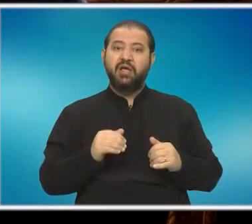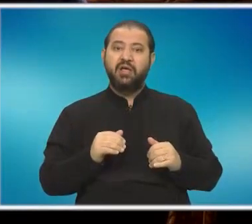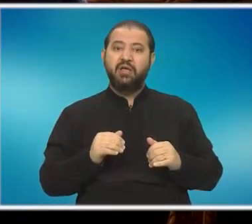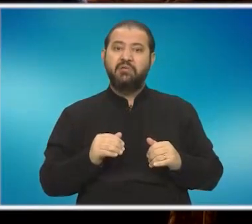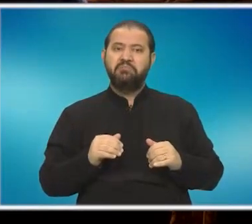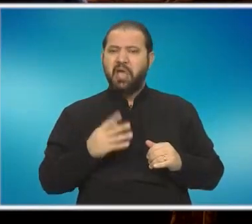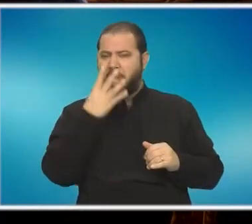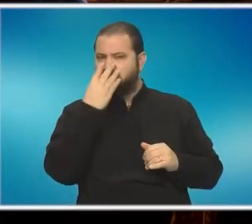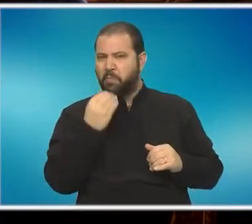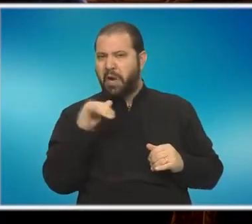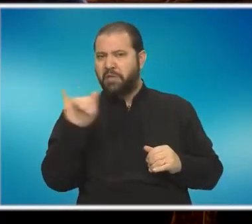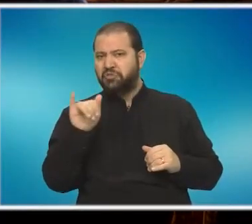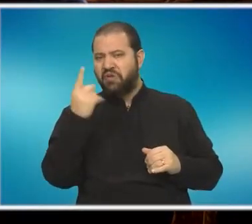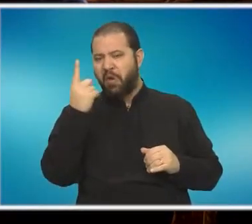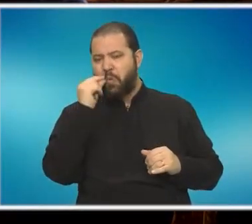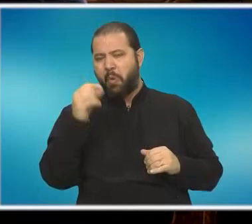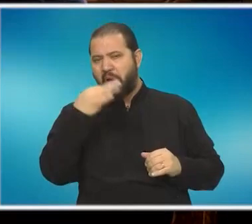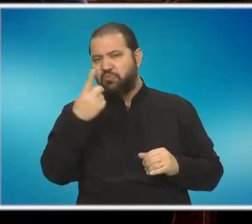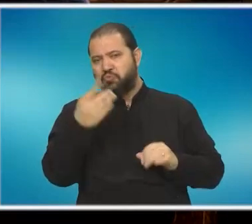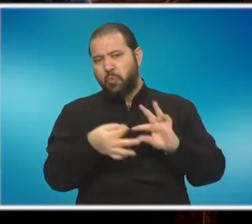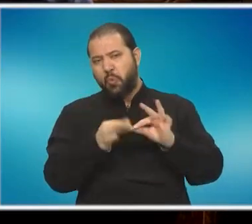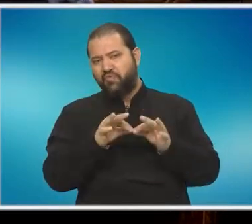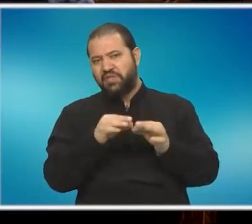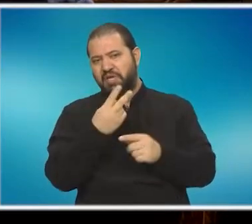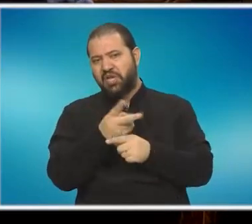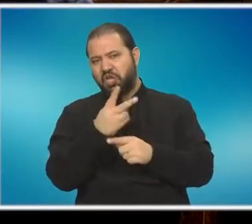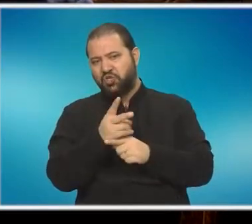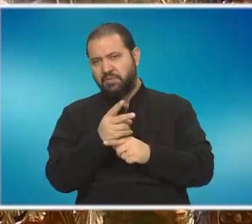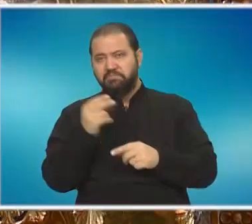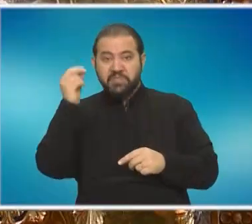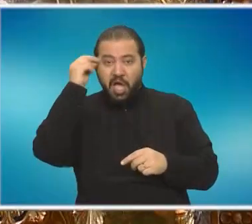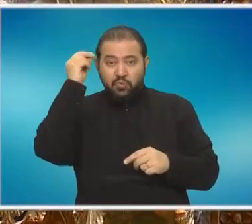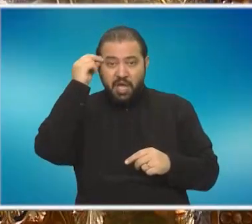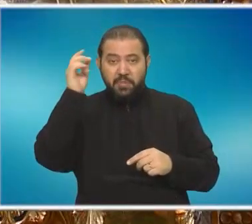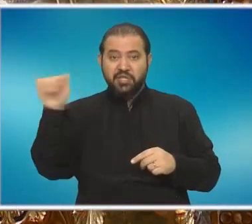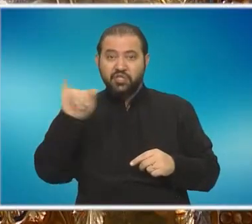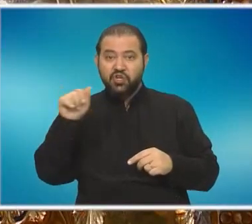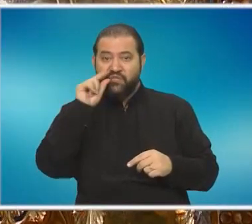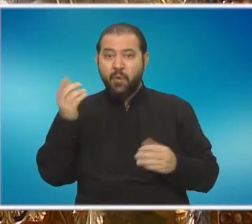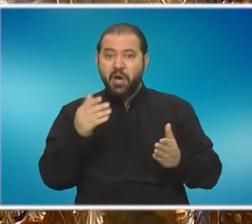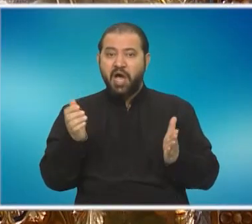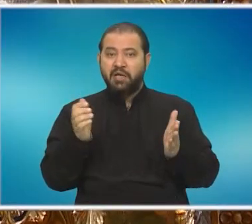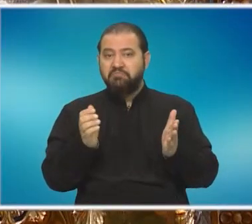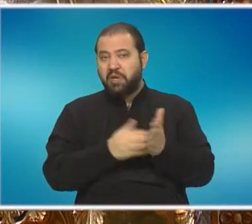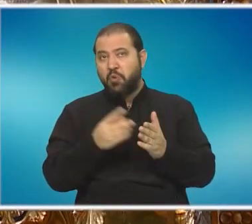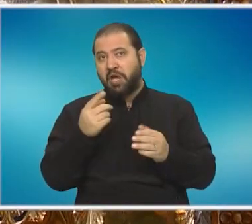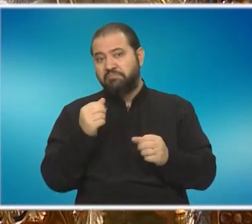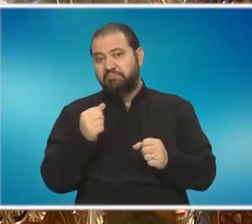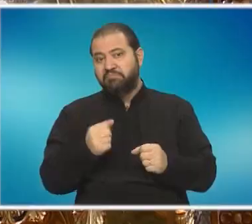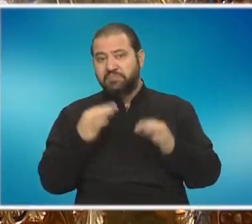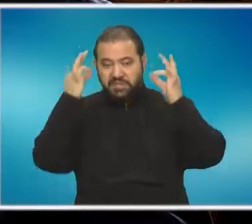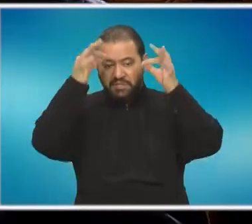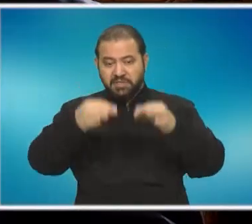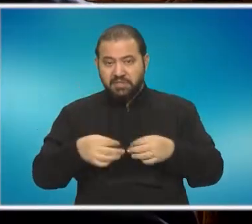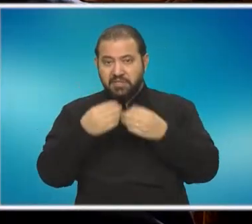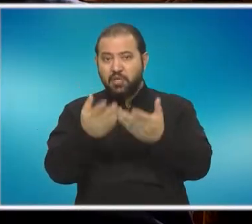deranjat nu știu cine că ți-a spus nu știu ce, ți-ai adus aminte de cineva care nu știu ce trebuia să facă